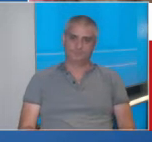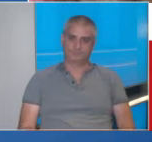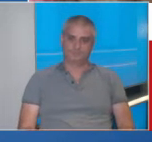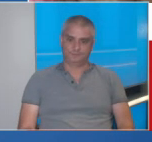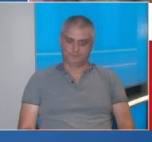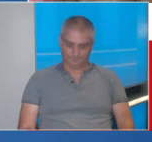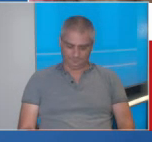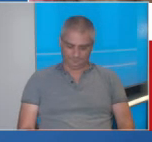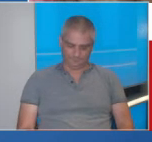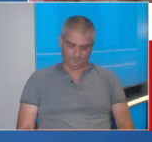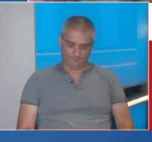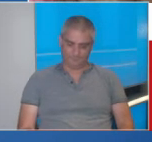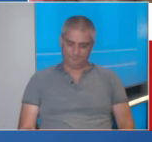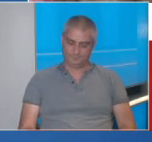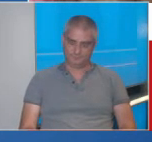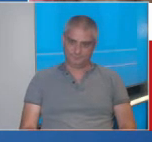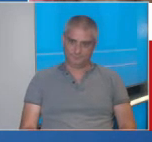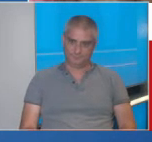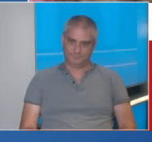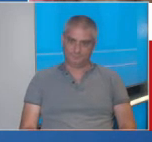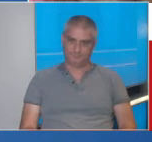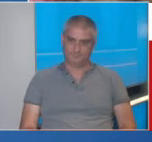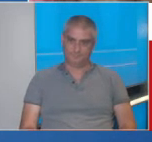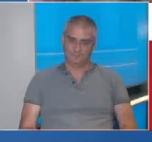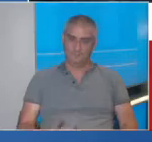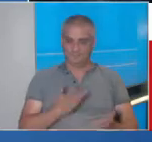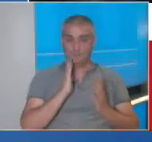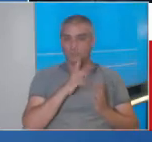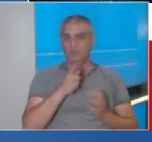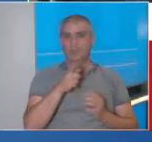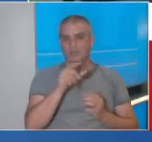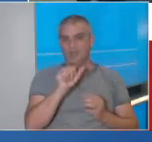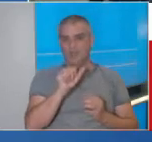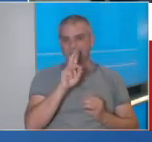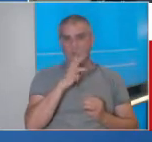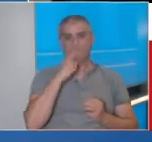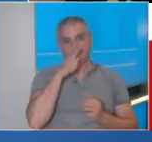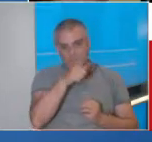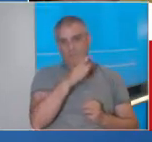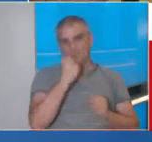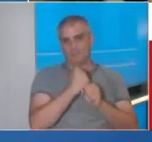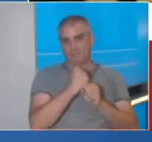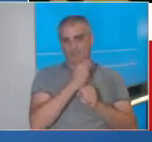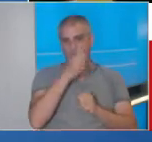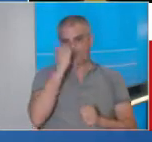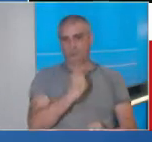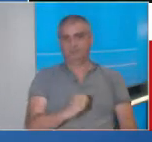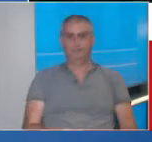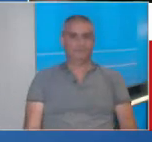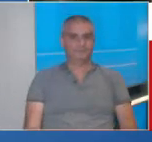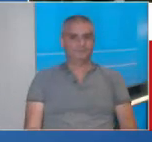לרצח, חוץ מהאשמות הדדיות והאמונה של אילנה רדה, שהם אלו שקשורים ברצחתה של